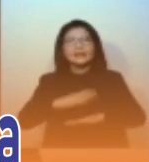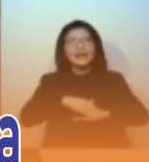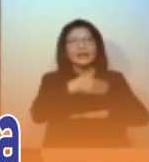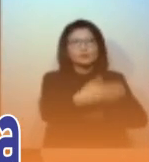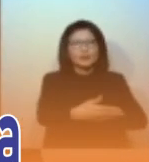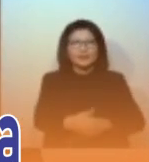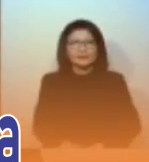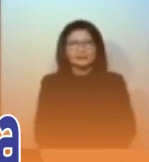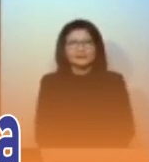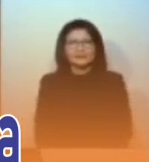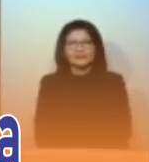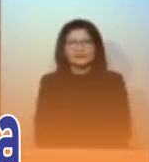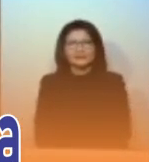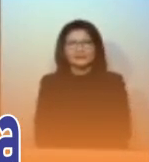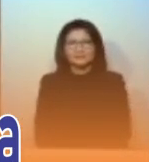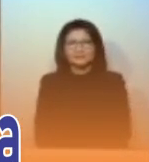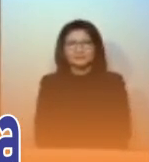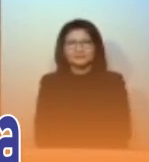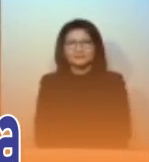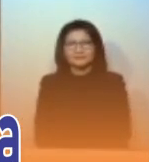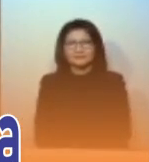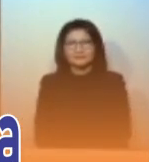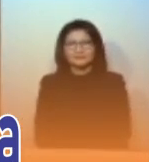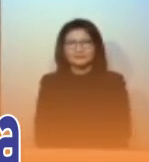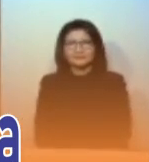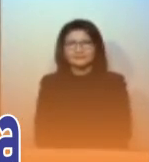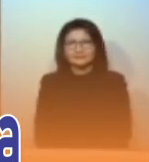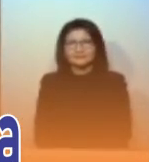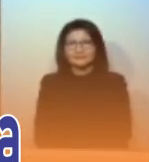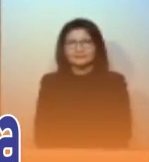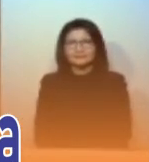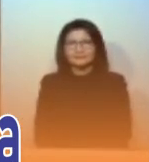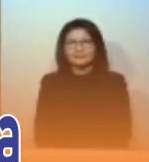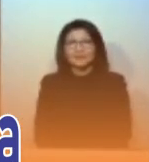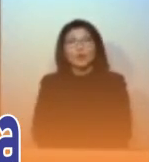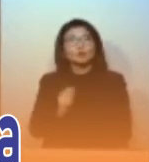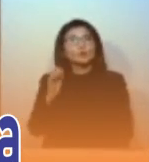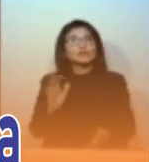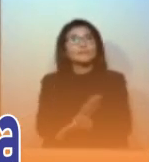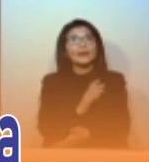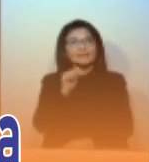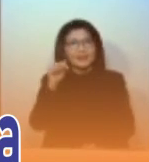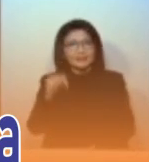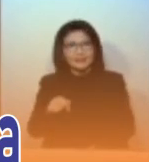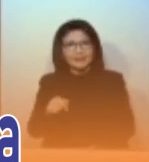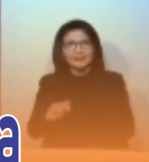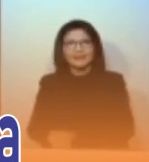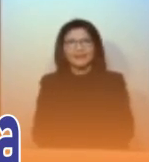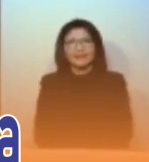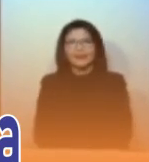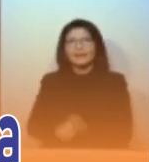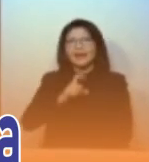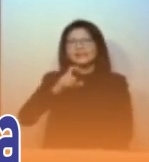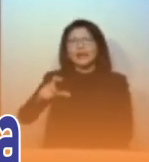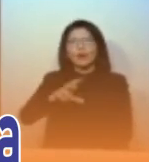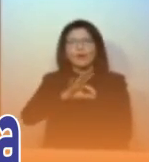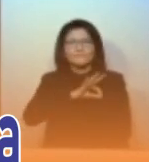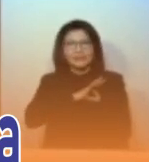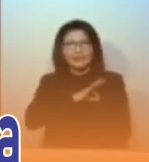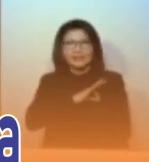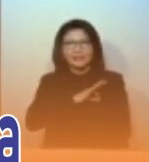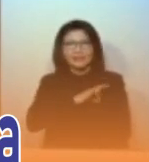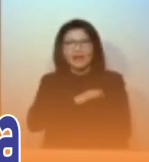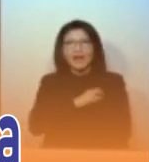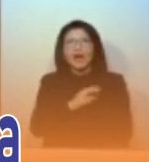lanjutkan. Ya, kita akan lanjutkan. Dan untuk kesempatan ini kami berikan kepada calon presiden